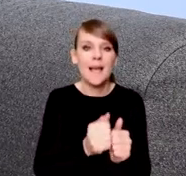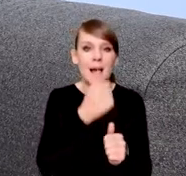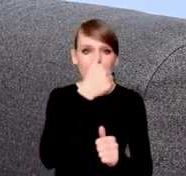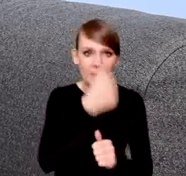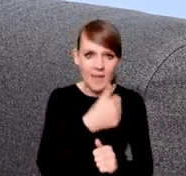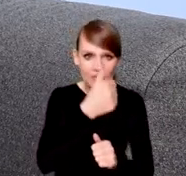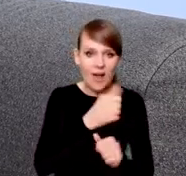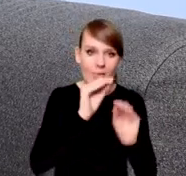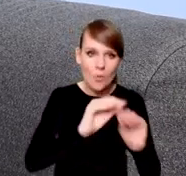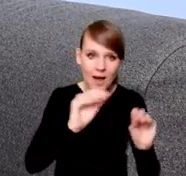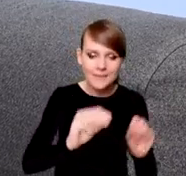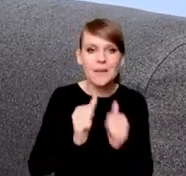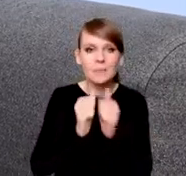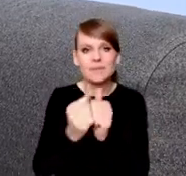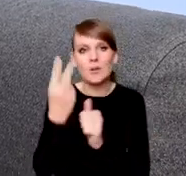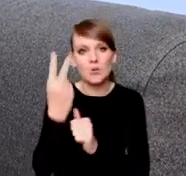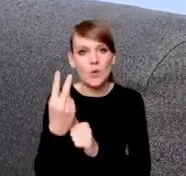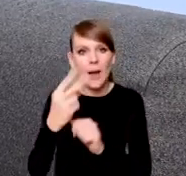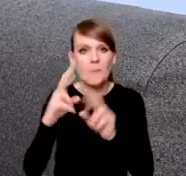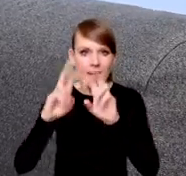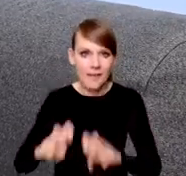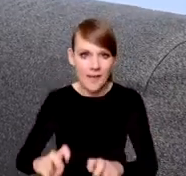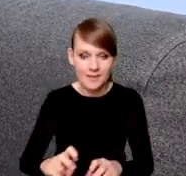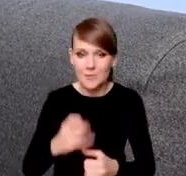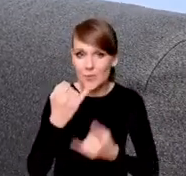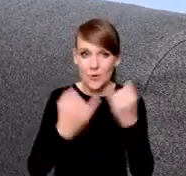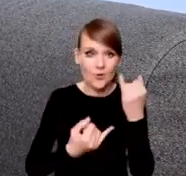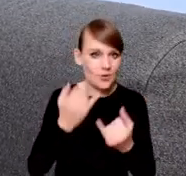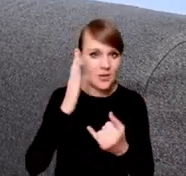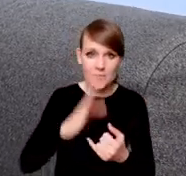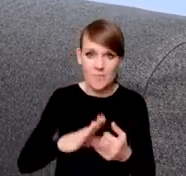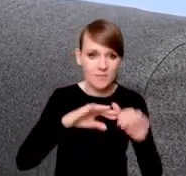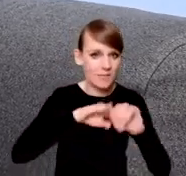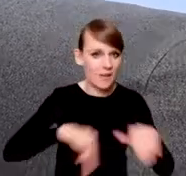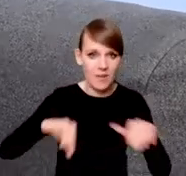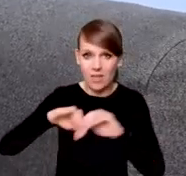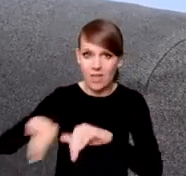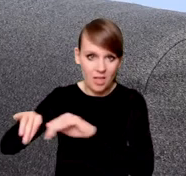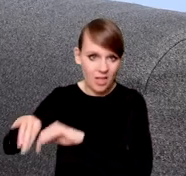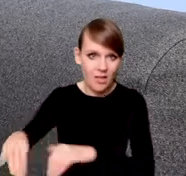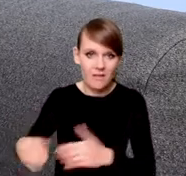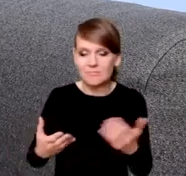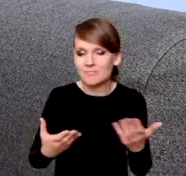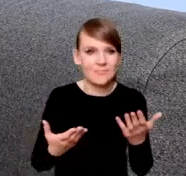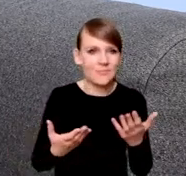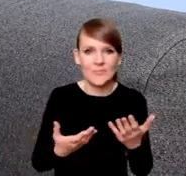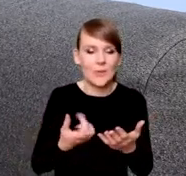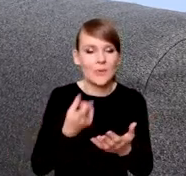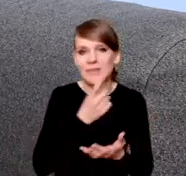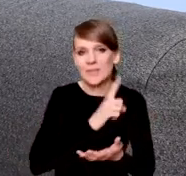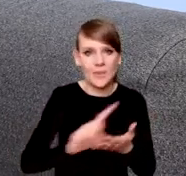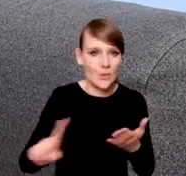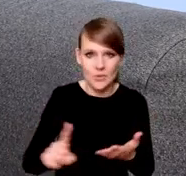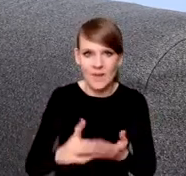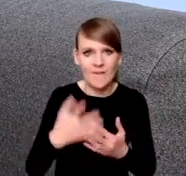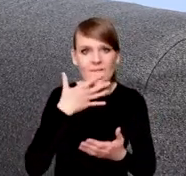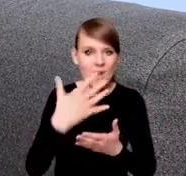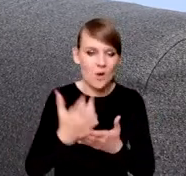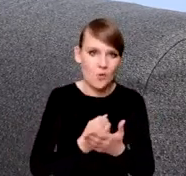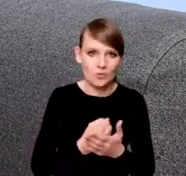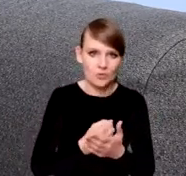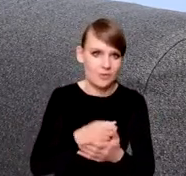z badaniami. Bo jak nam się zrobią silosy, to rzeczywiście nie uda się wykorzystać całego